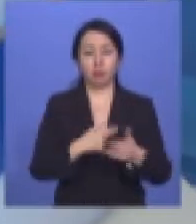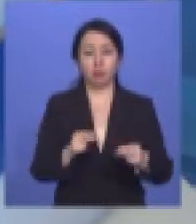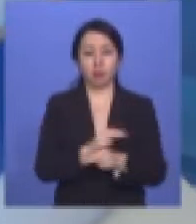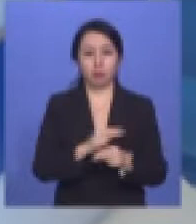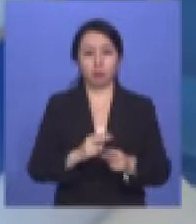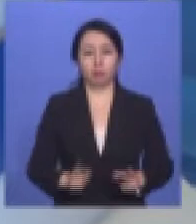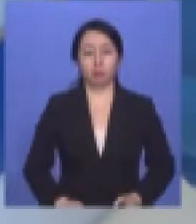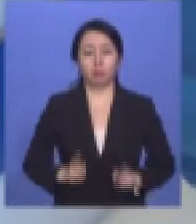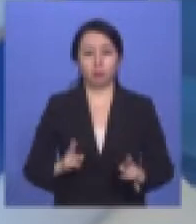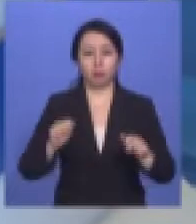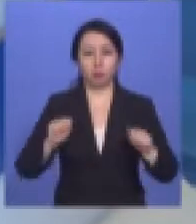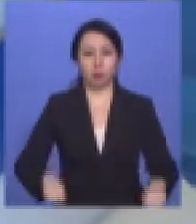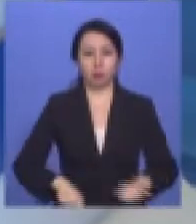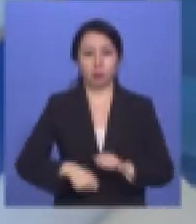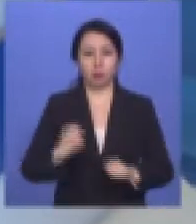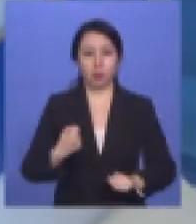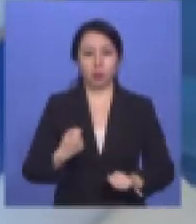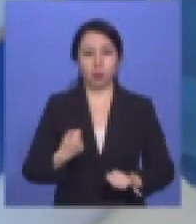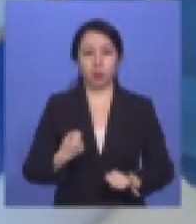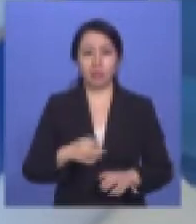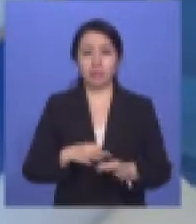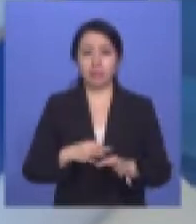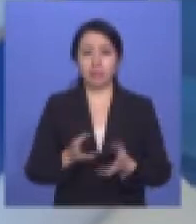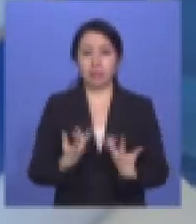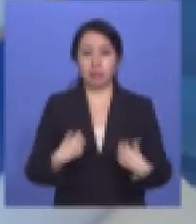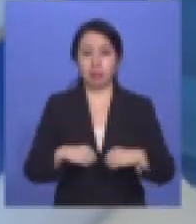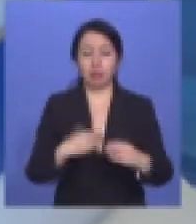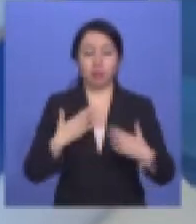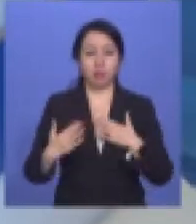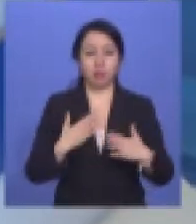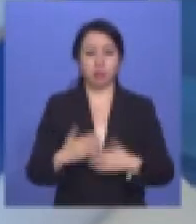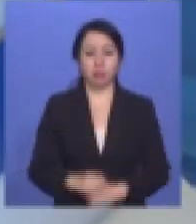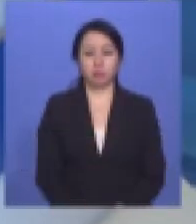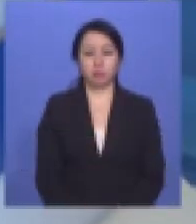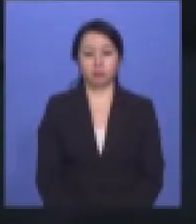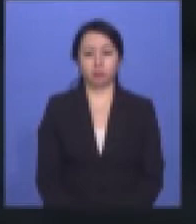предупреждения, профилактика преступлений и правонарушений в сфере семейно-бытовых отношений.